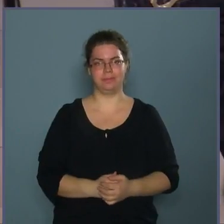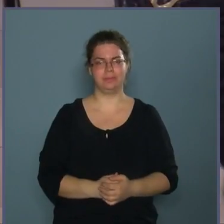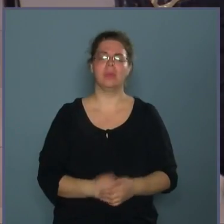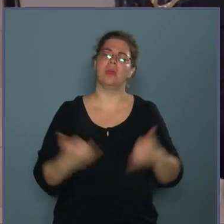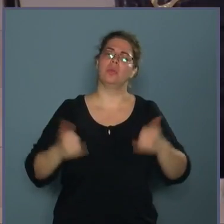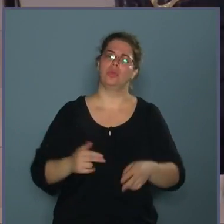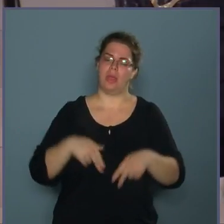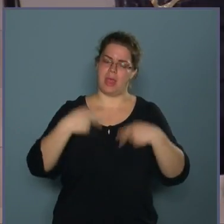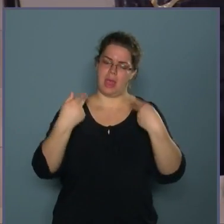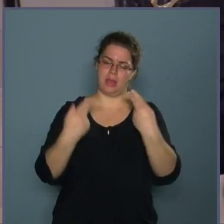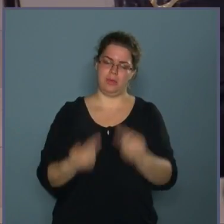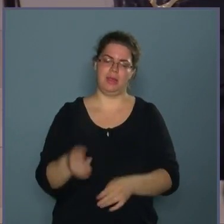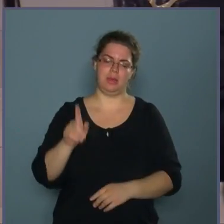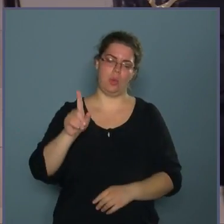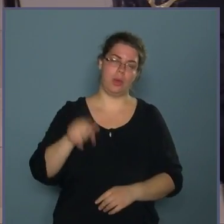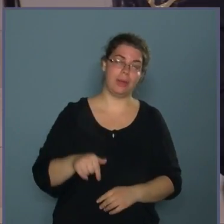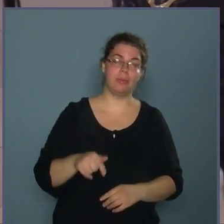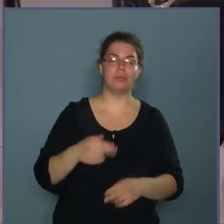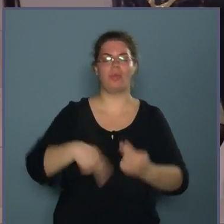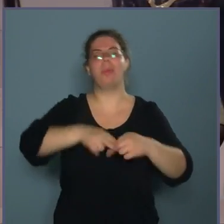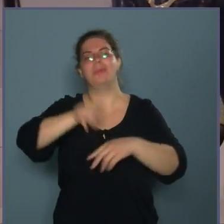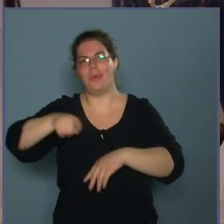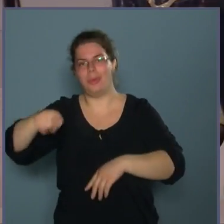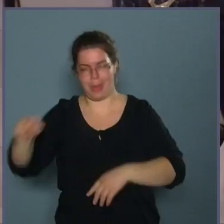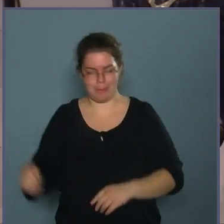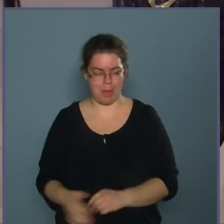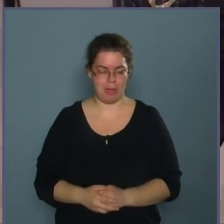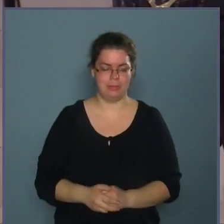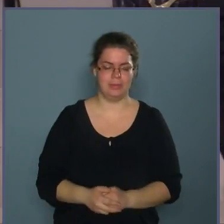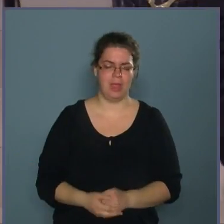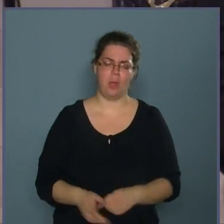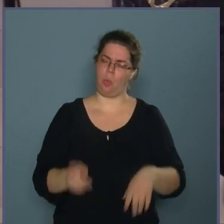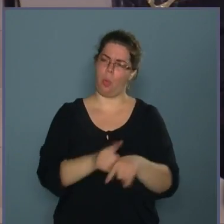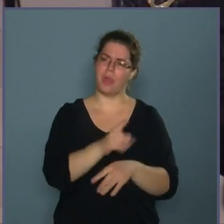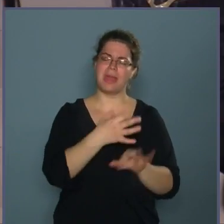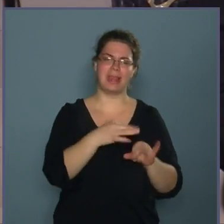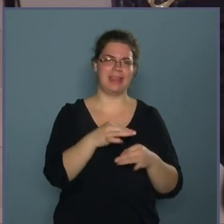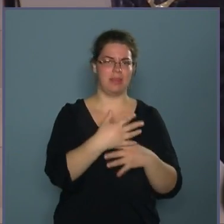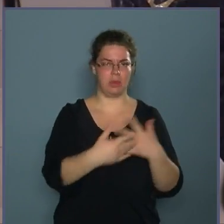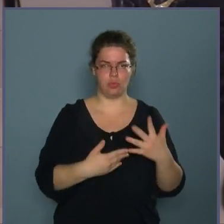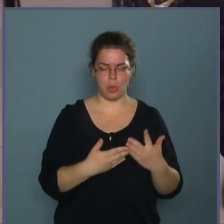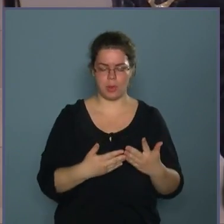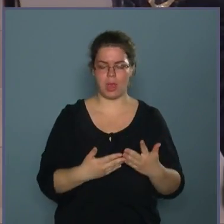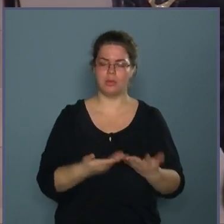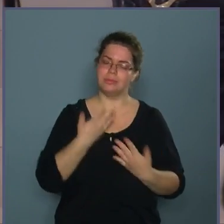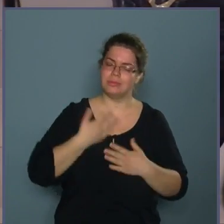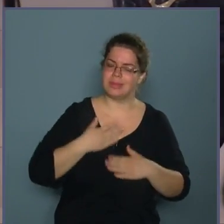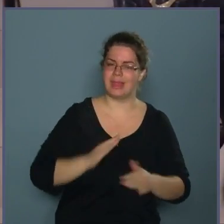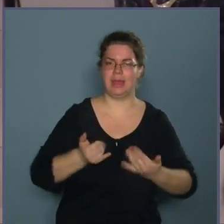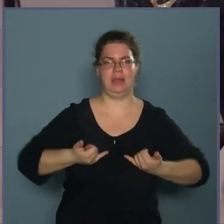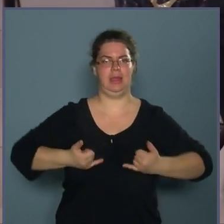Most az elkövetkezendő hónapokban egy olyan rendezvénysorozatot